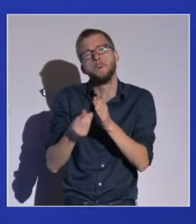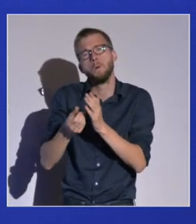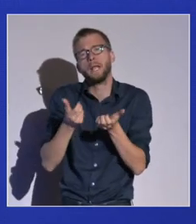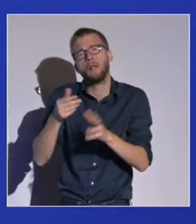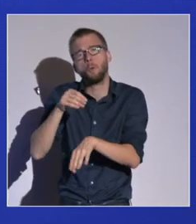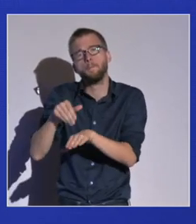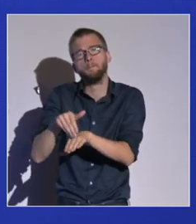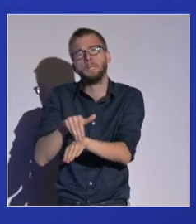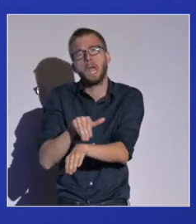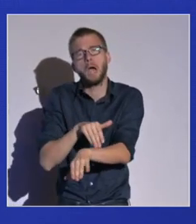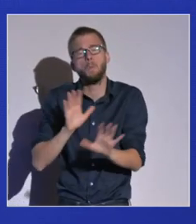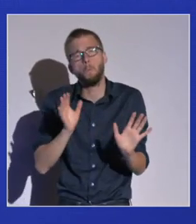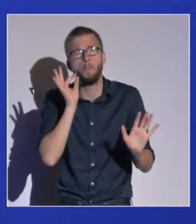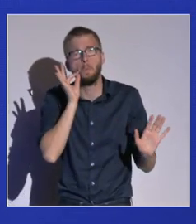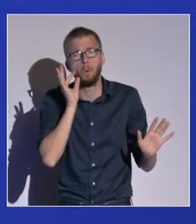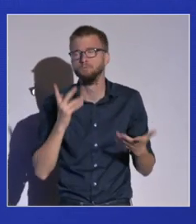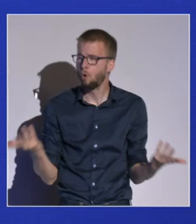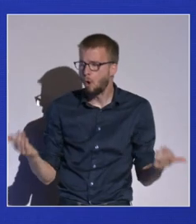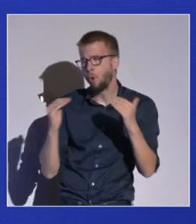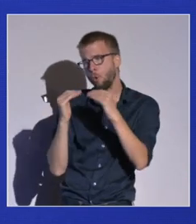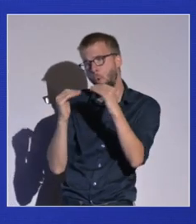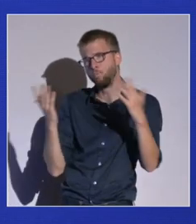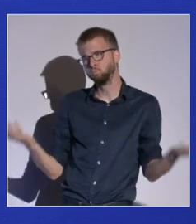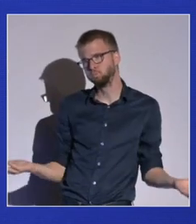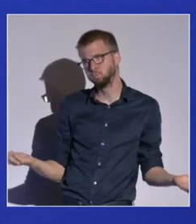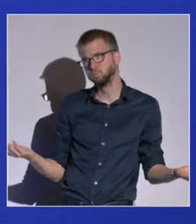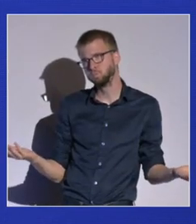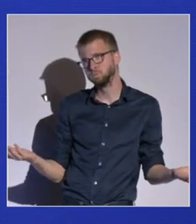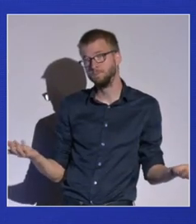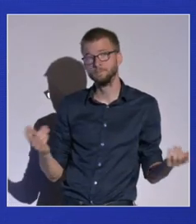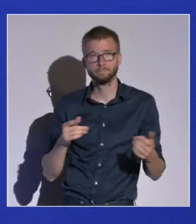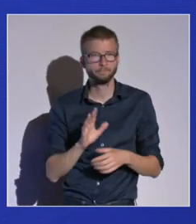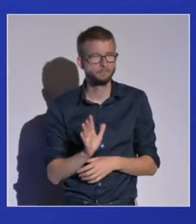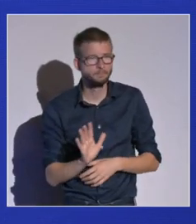parles. C'est en équilibre parce que